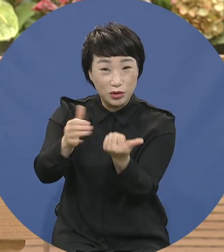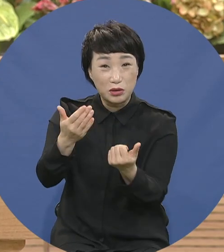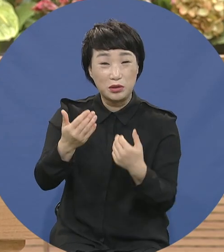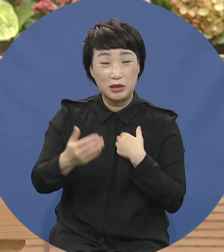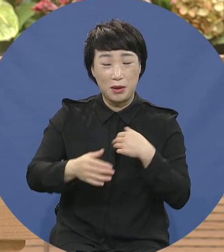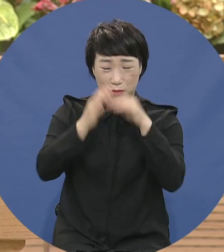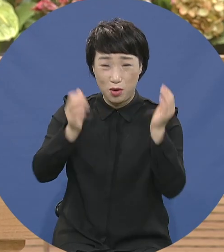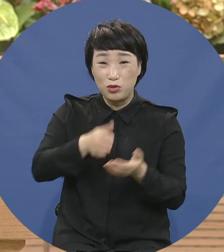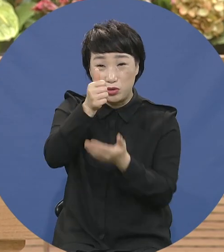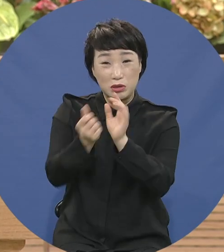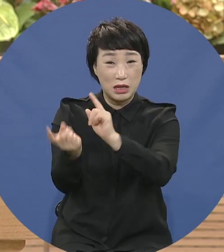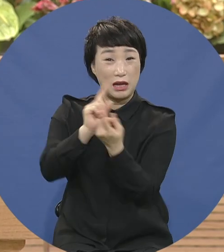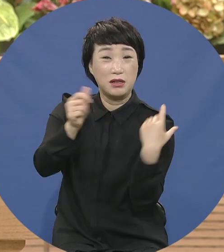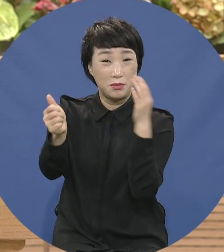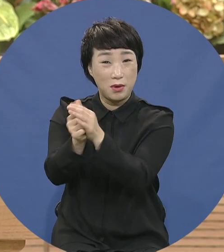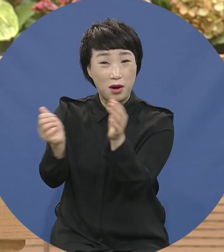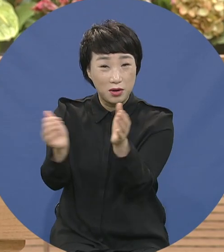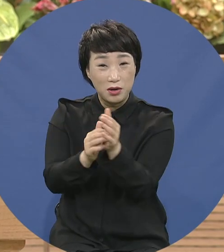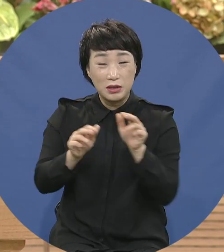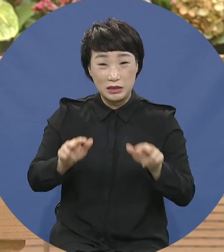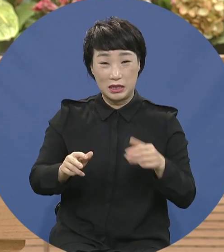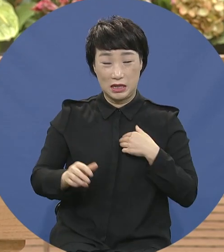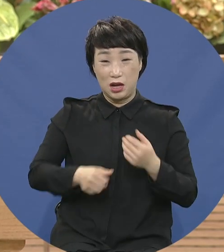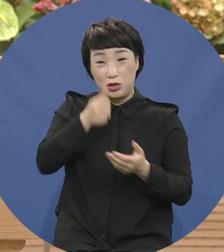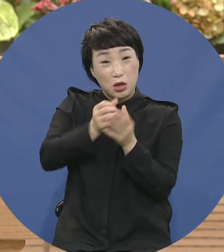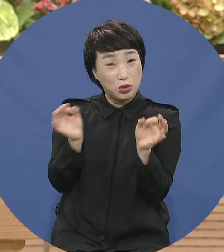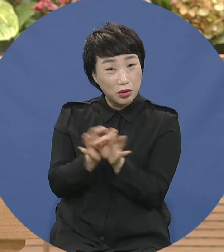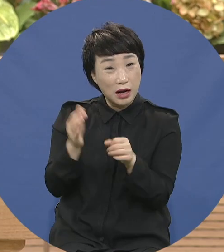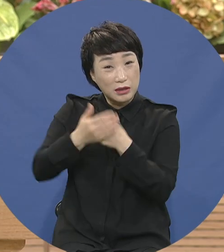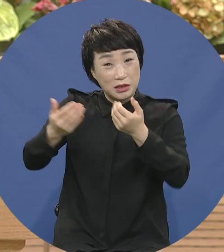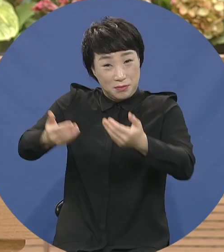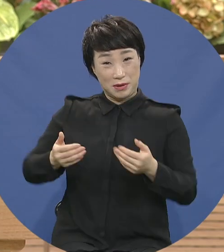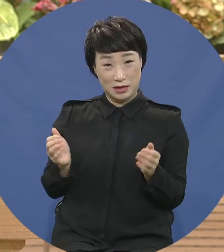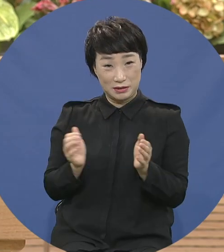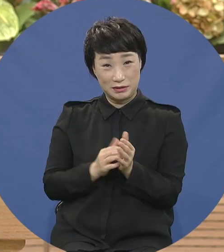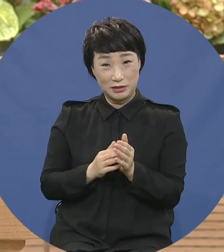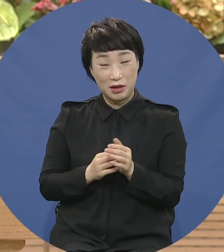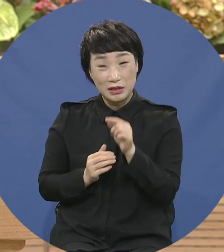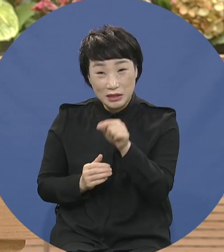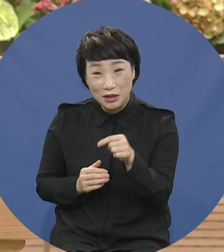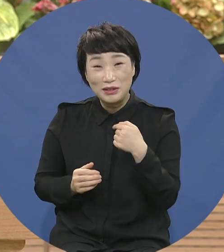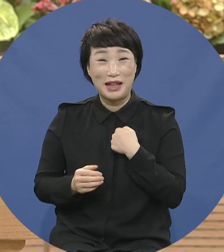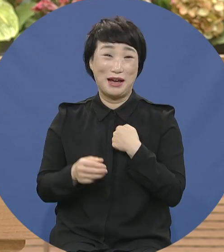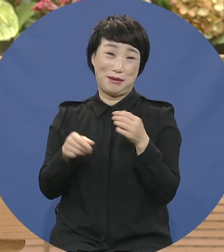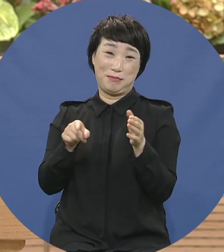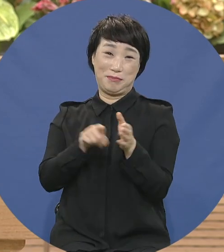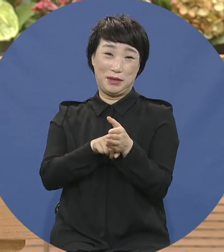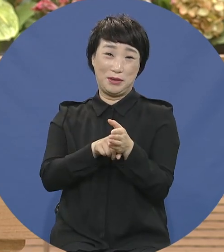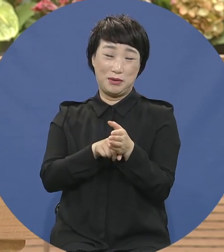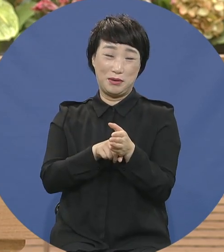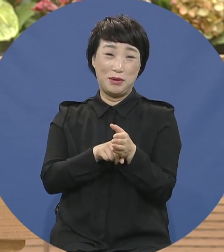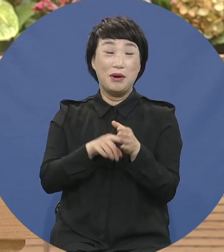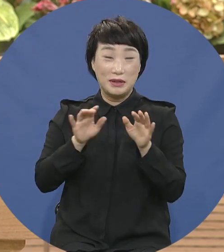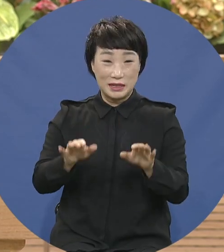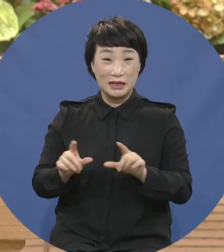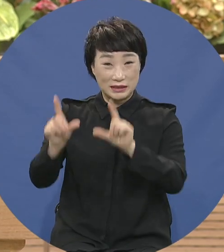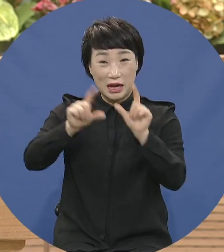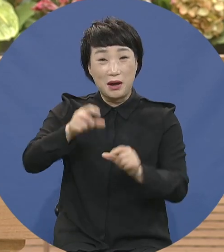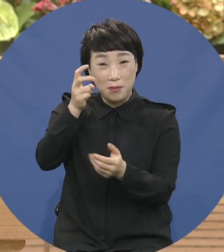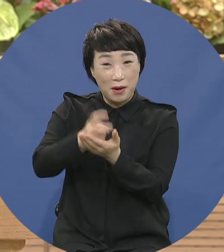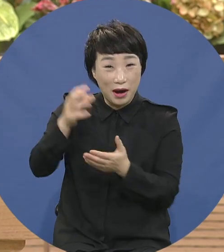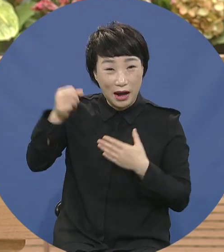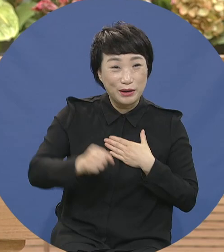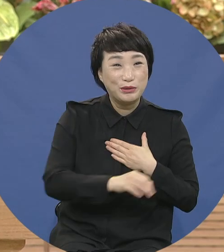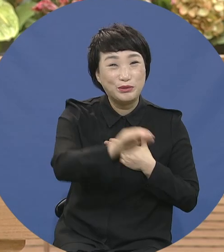죄를 짊어지고 속죄의 은총을 베푸셨으니 이를 믿고 살게 된 법을